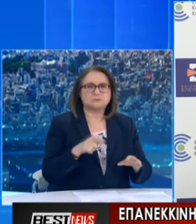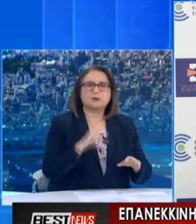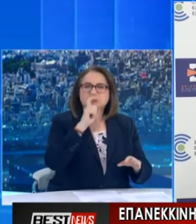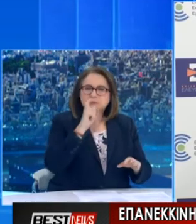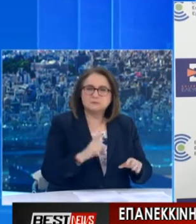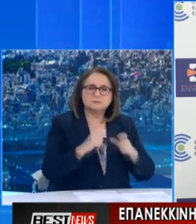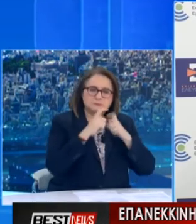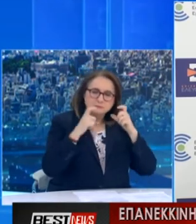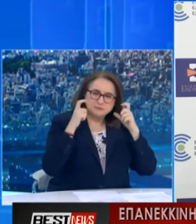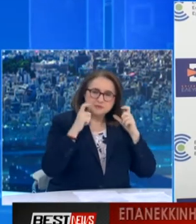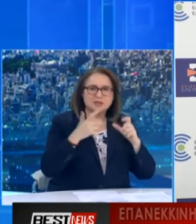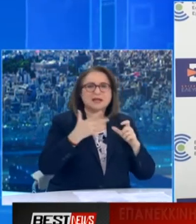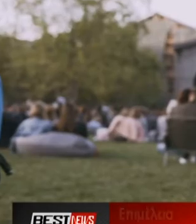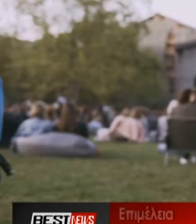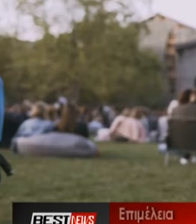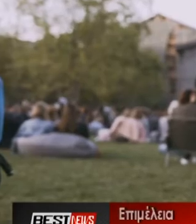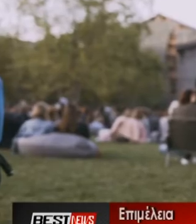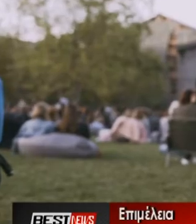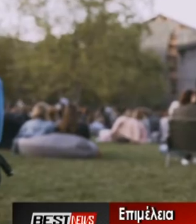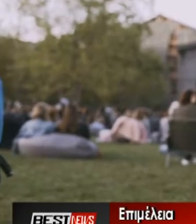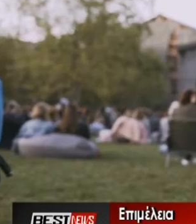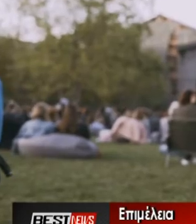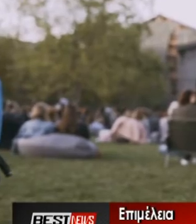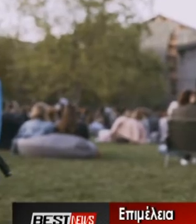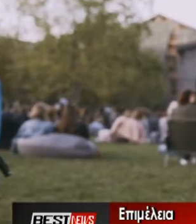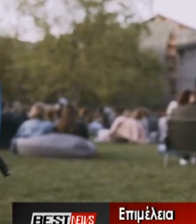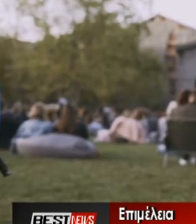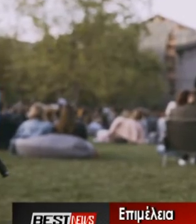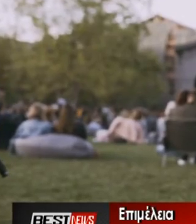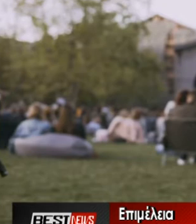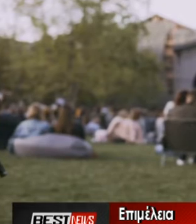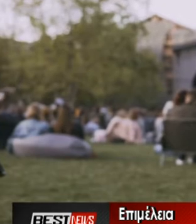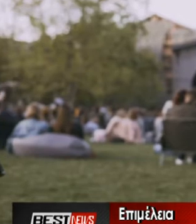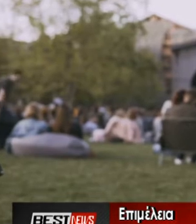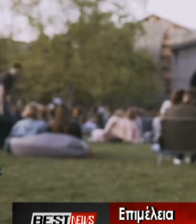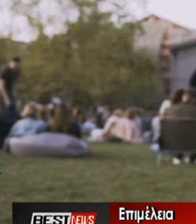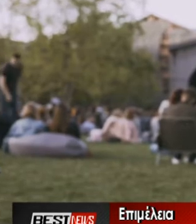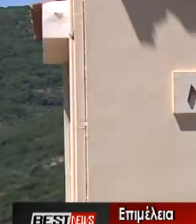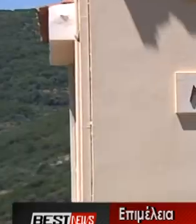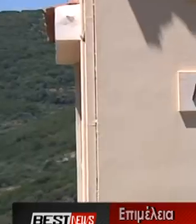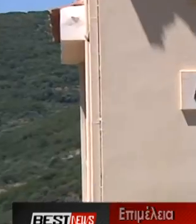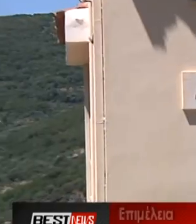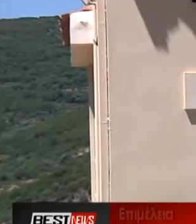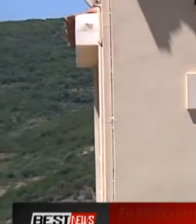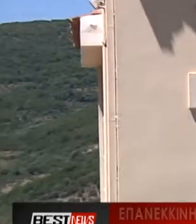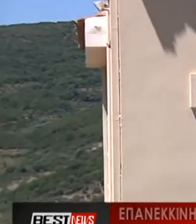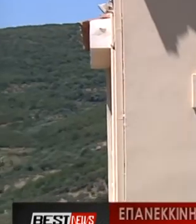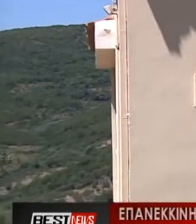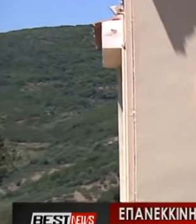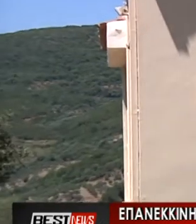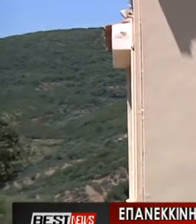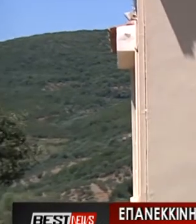μάσκας στις συγκεκριμένες ηλικίες των παιδιών. Κατά τη διάρκεια της ενημέρωσης, γνωστοποίησε τη χαλάρωση περιοριστικών μέτρων στον